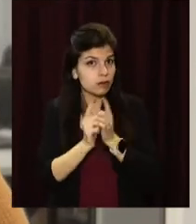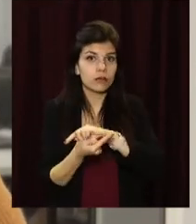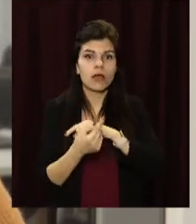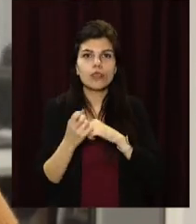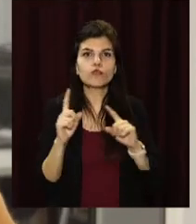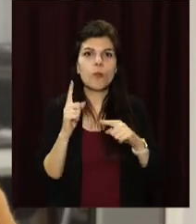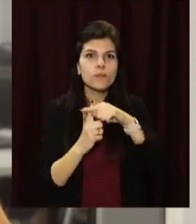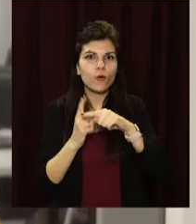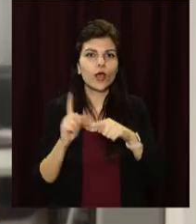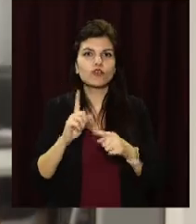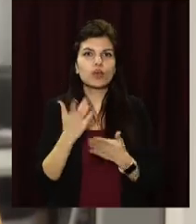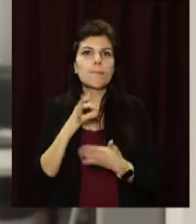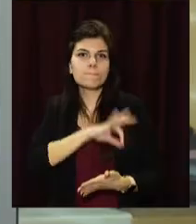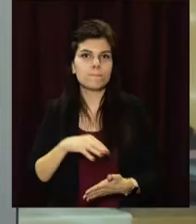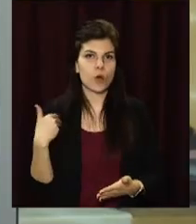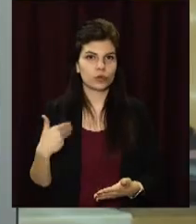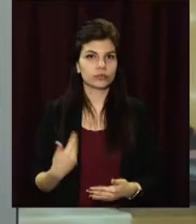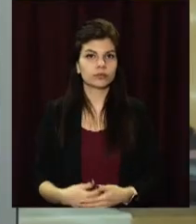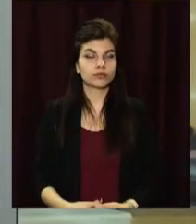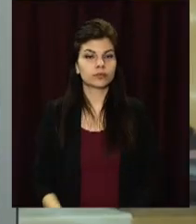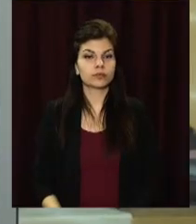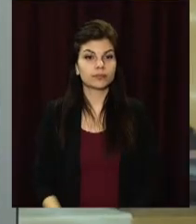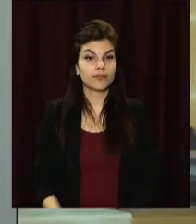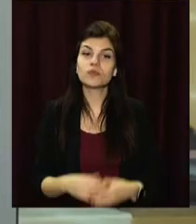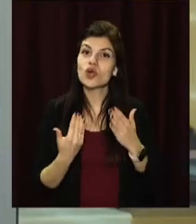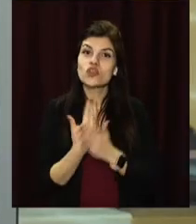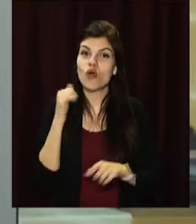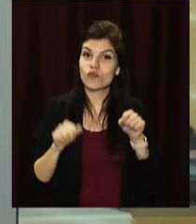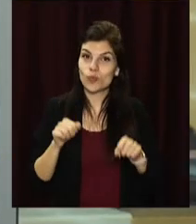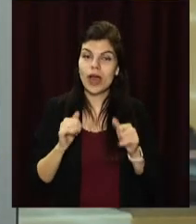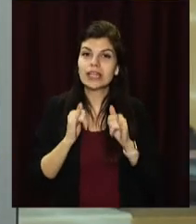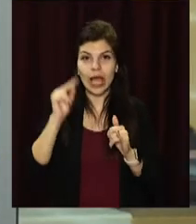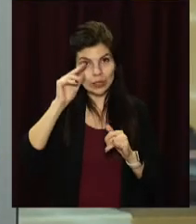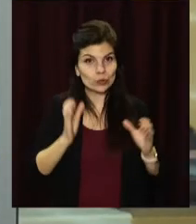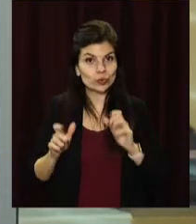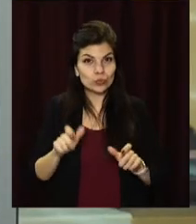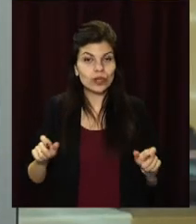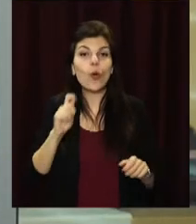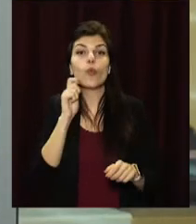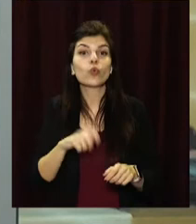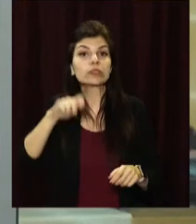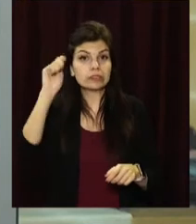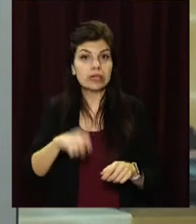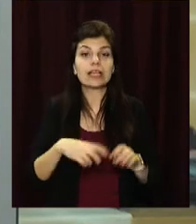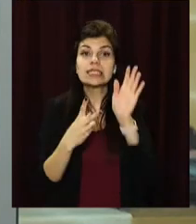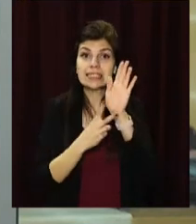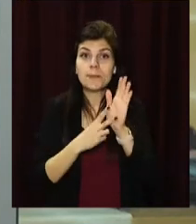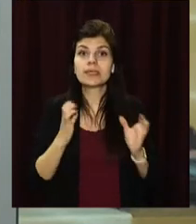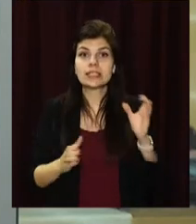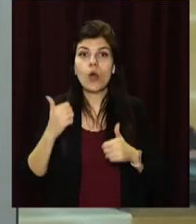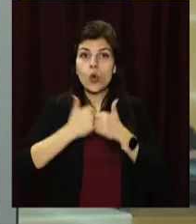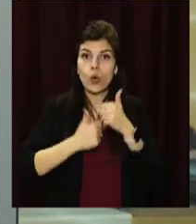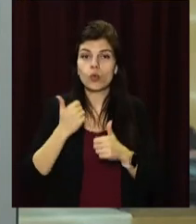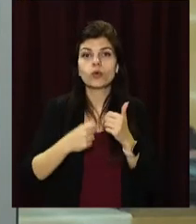щось позитивне, на щось конструктивне. Нові можливості для студентів. В Україні стартує 7-й студентський